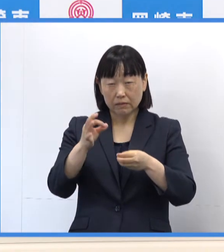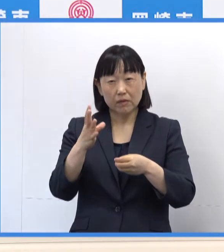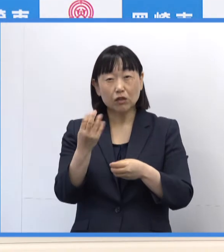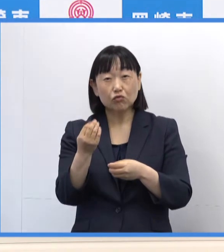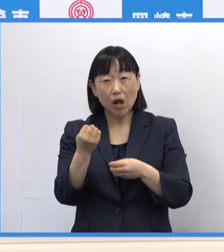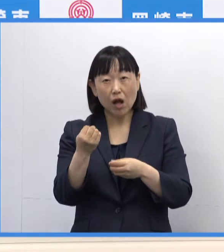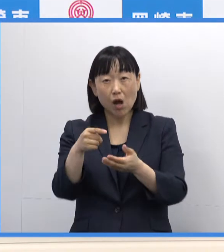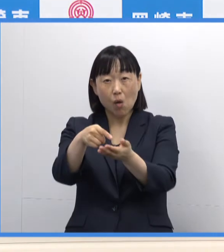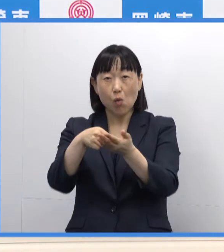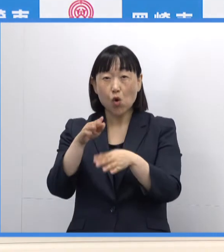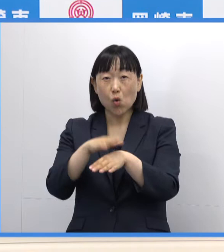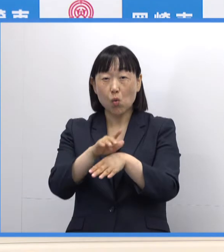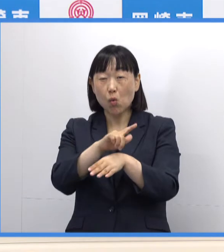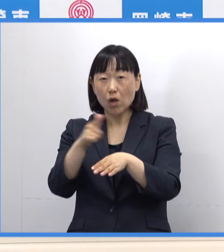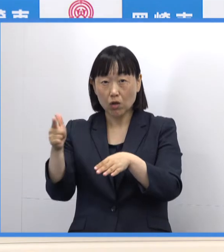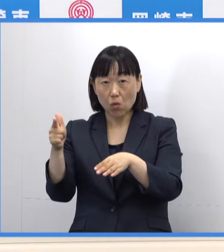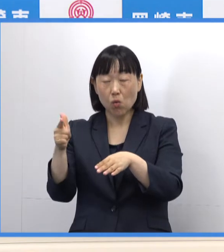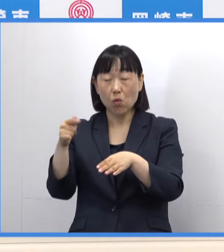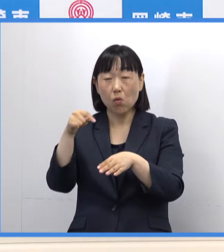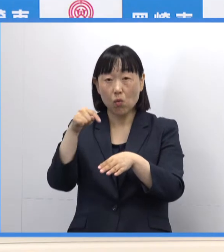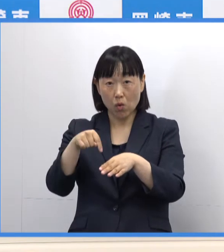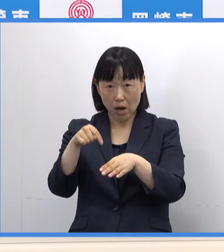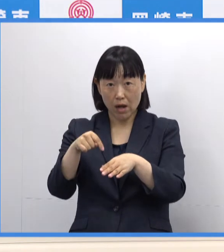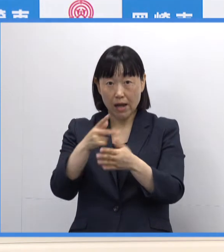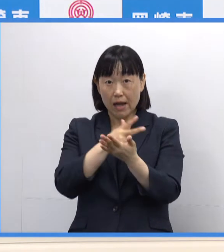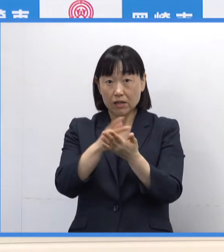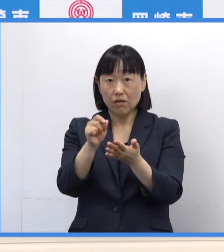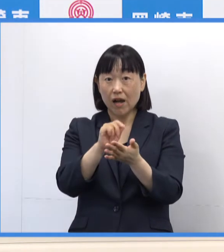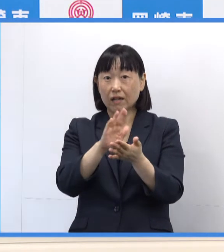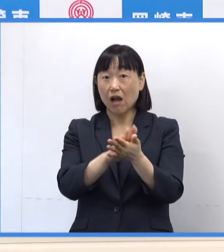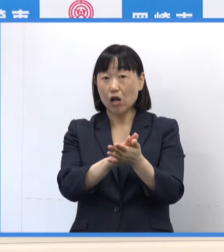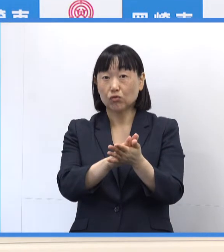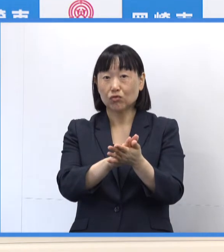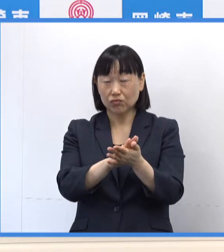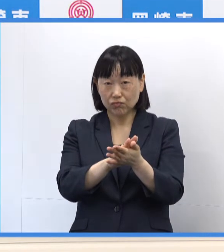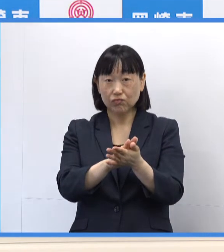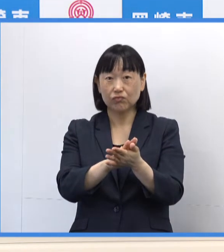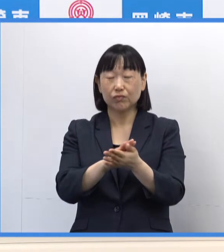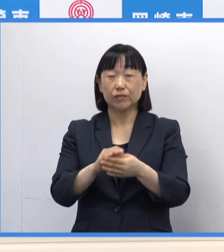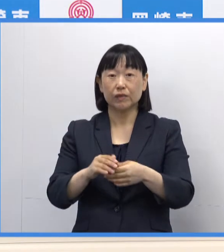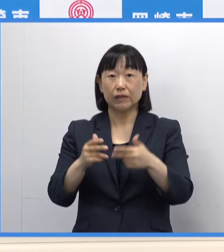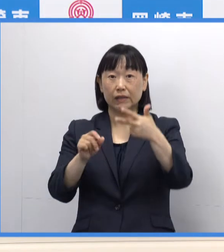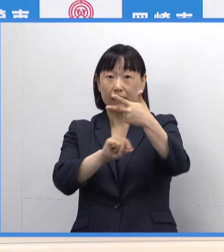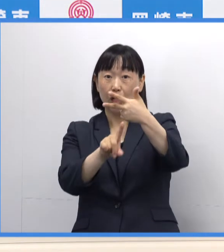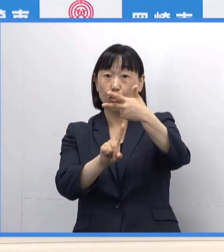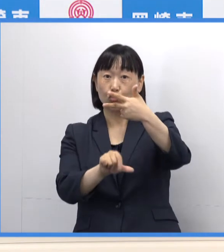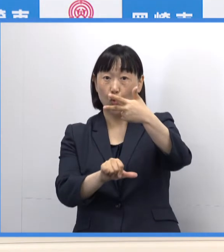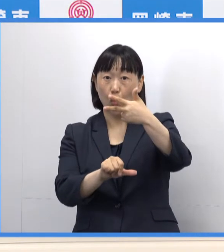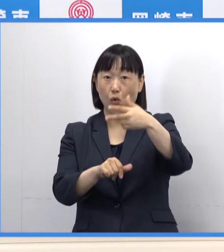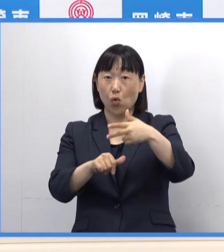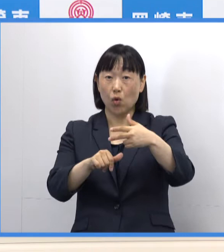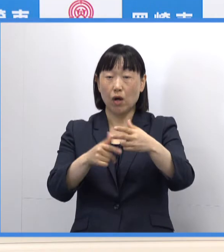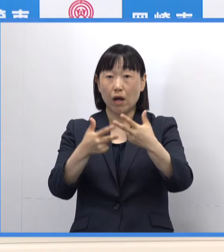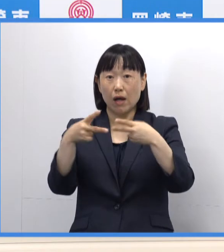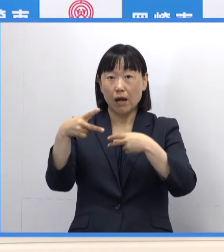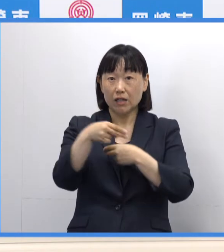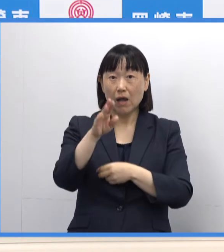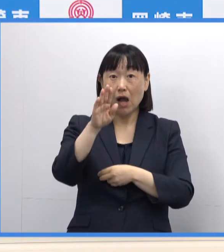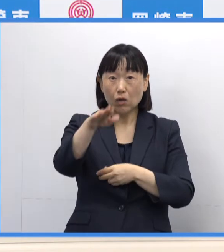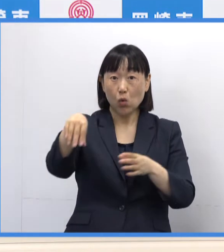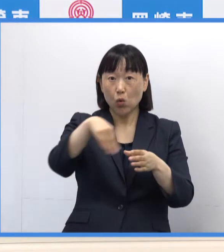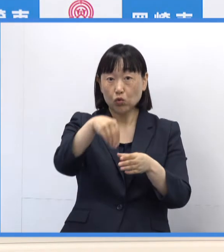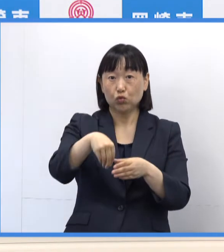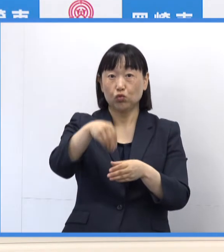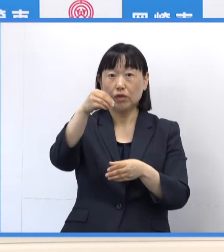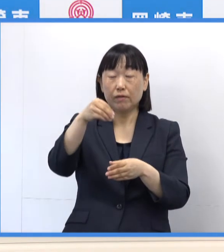申し込み方法等につきましては、資料に記載の通りです。 7月15日の締め切り後に抽選を